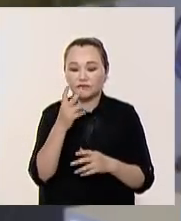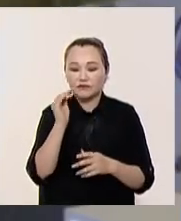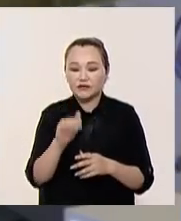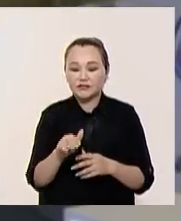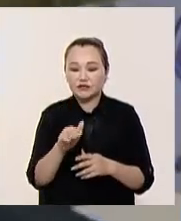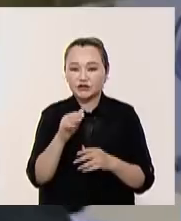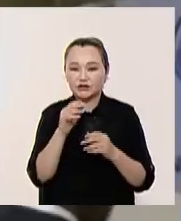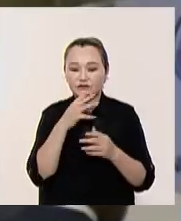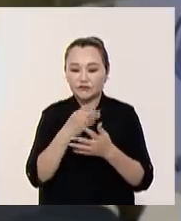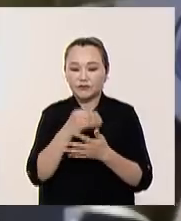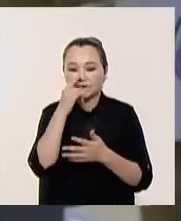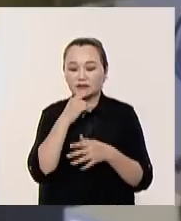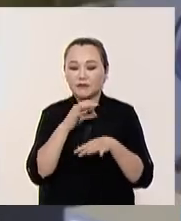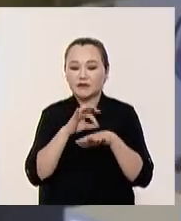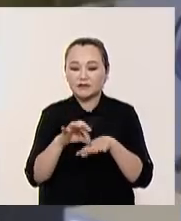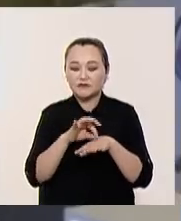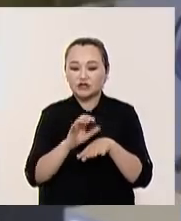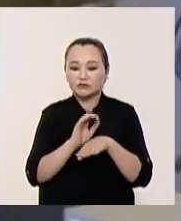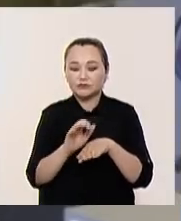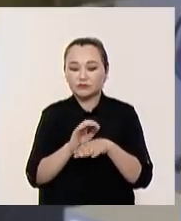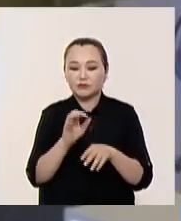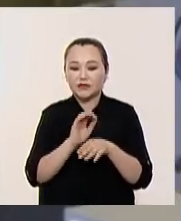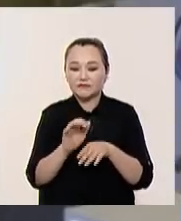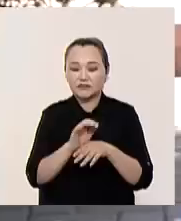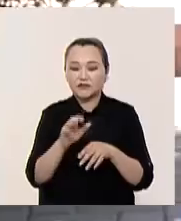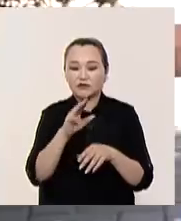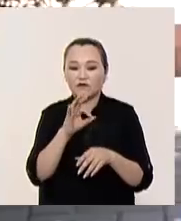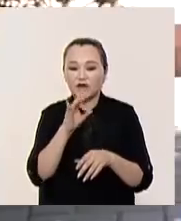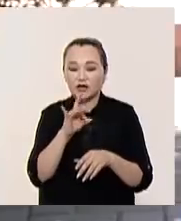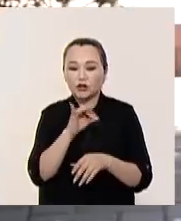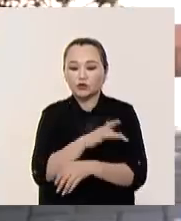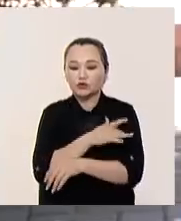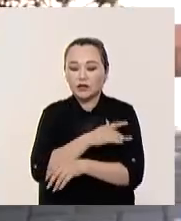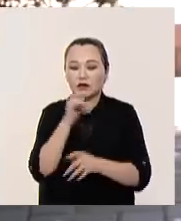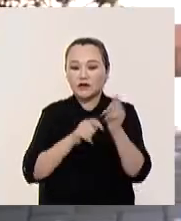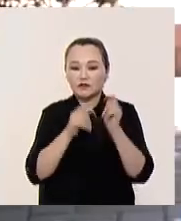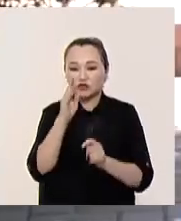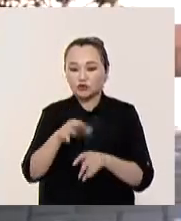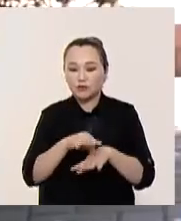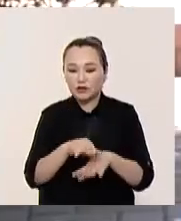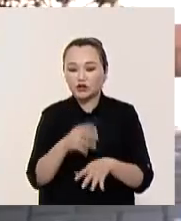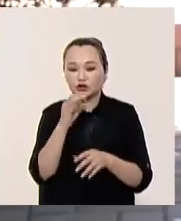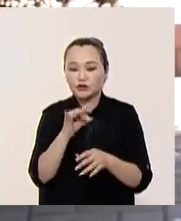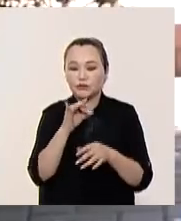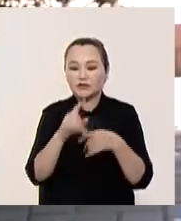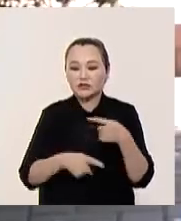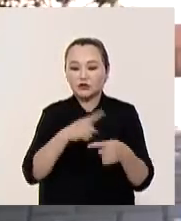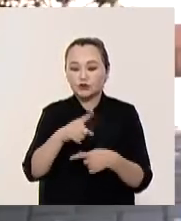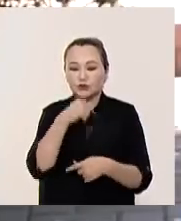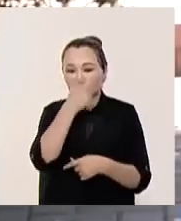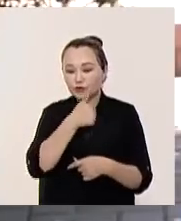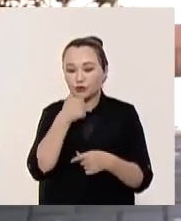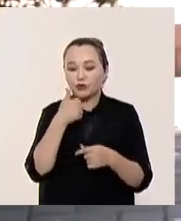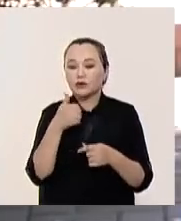2000 отечественными поставщиками и производителями товаров, работ и услуг. Конгресс будет проводиться и в последующие годы. В